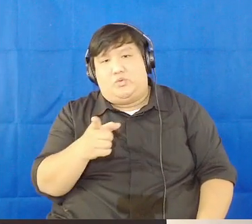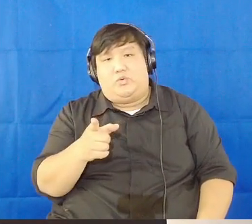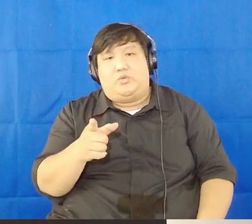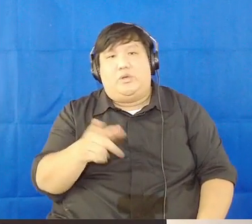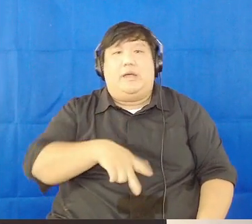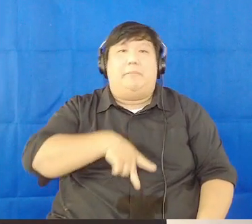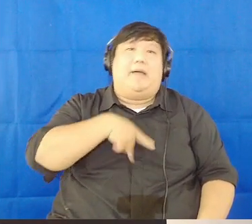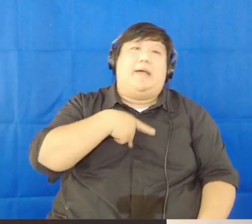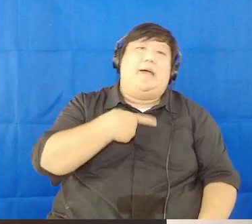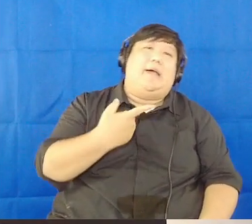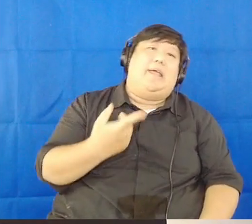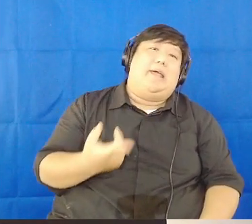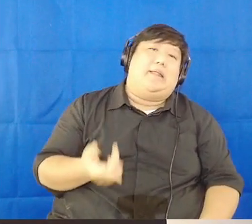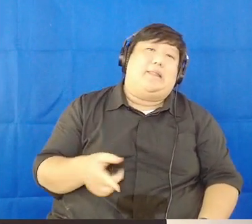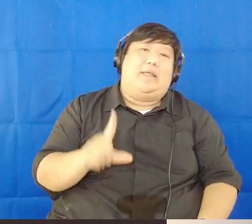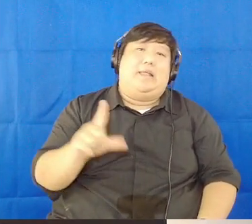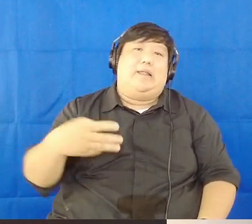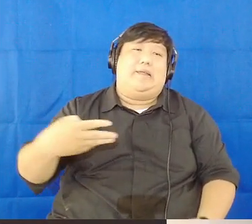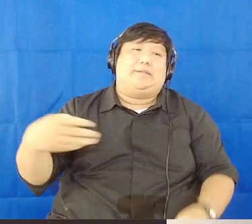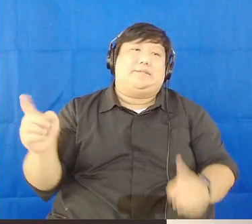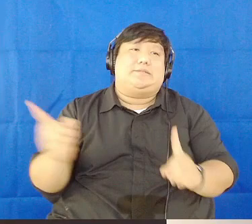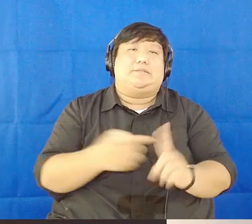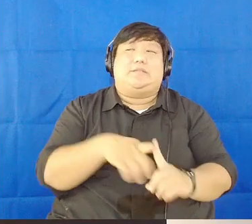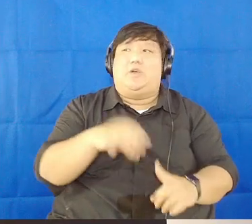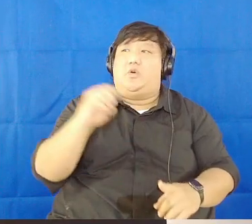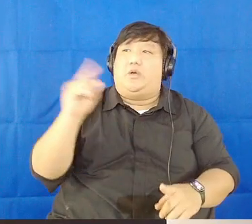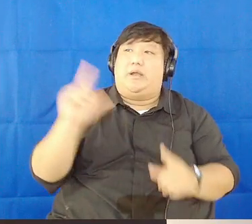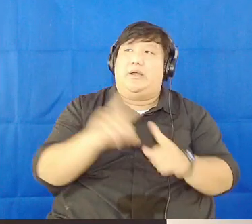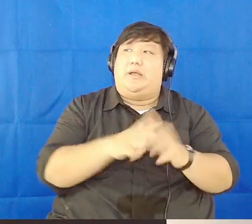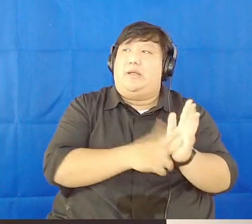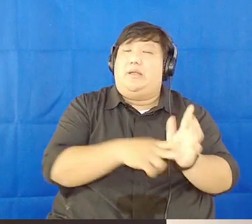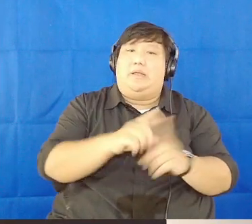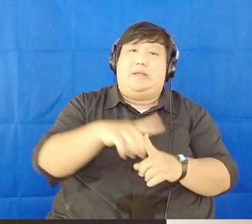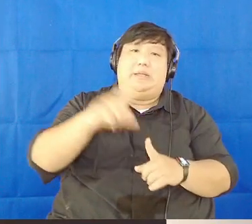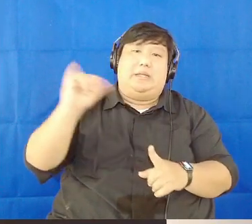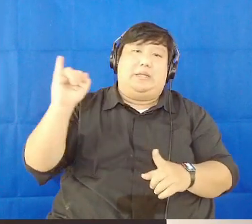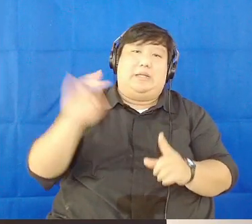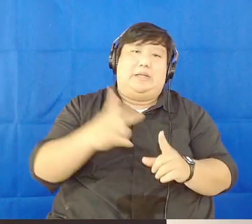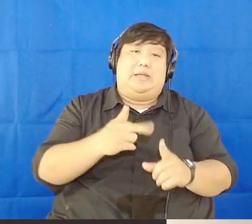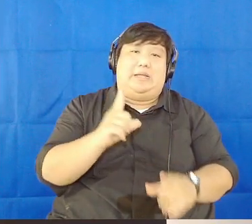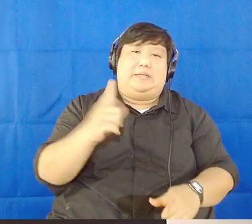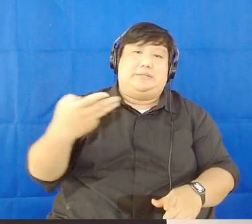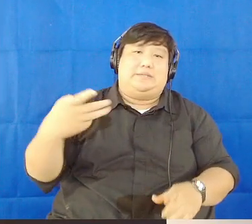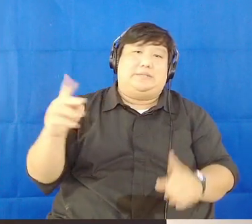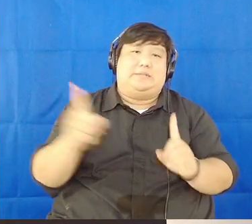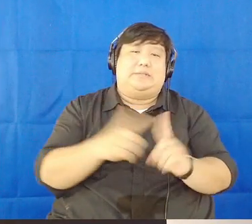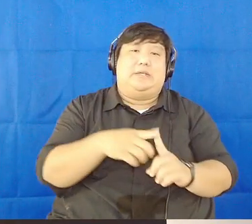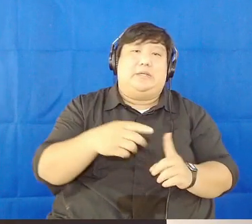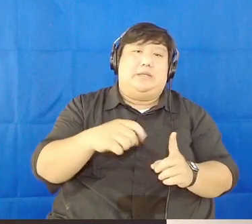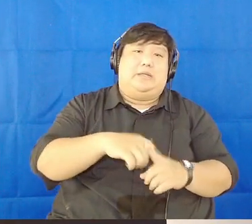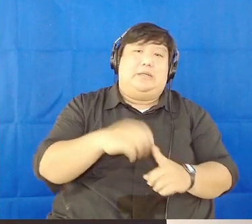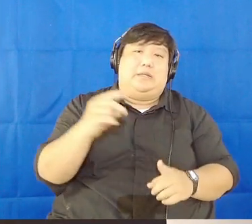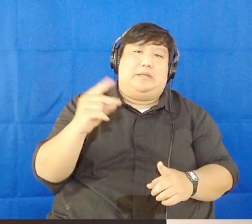lex orandi, lex credendi. Kita sungguh menghayati apa yang kita doakan adalah apa yang